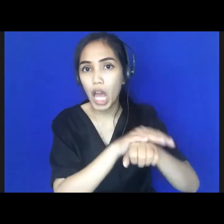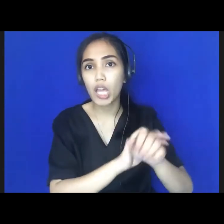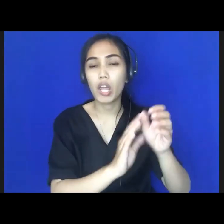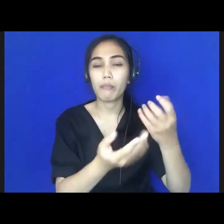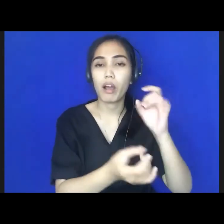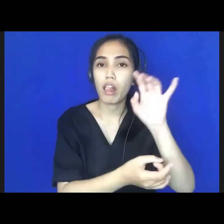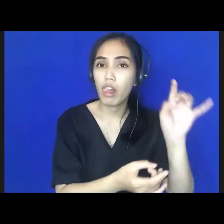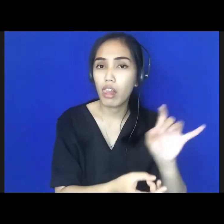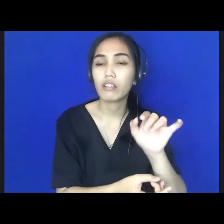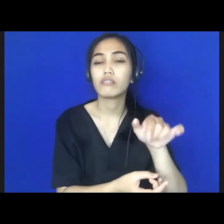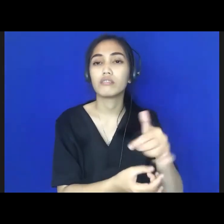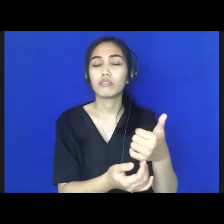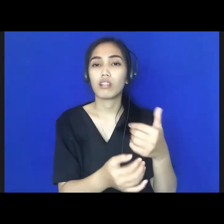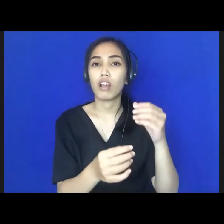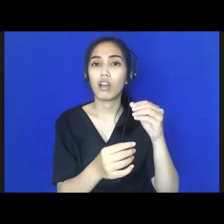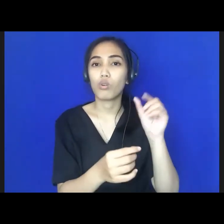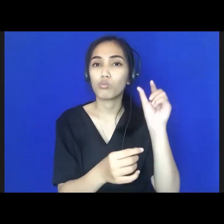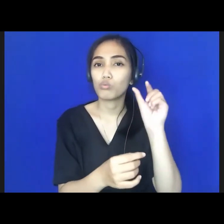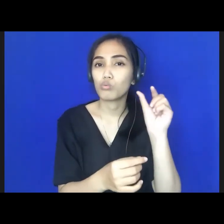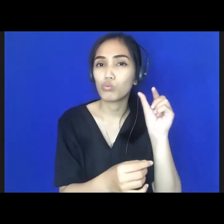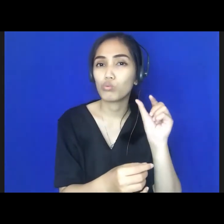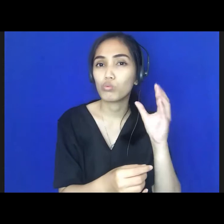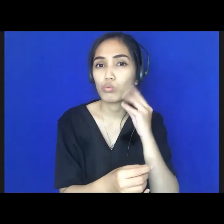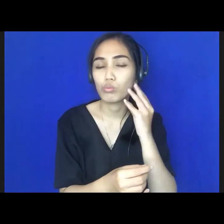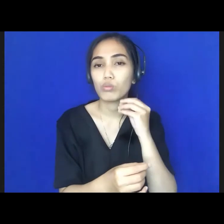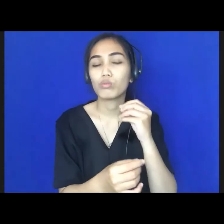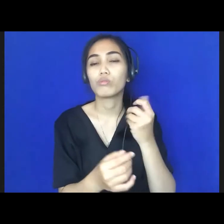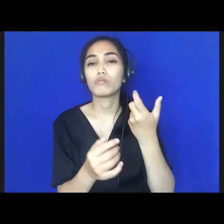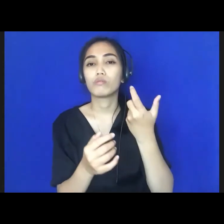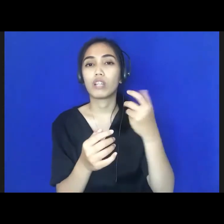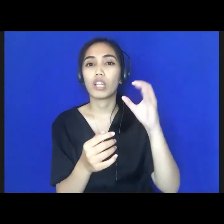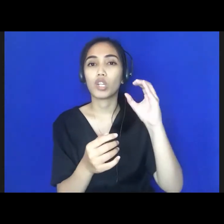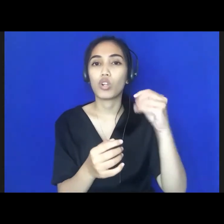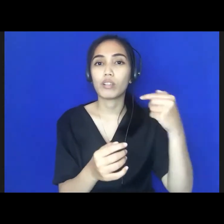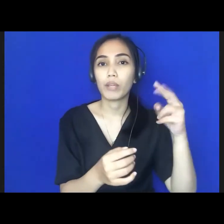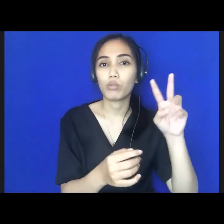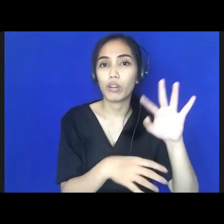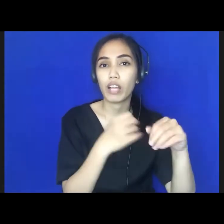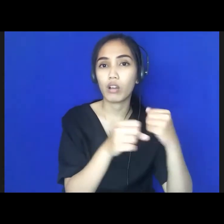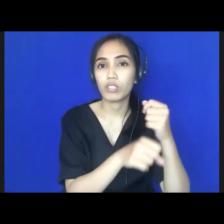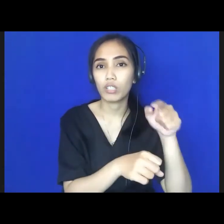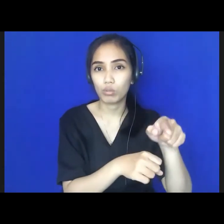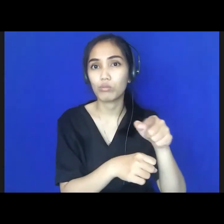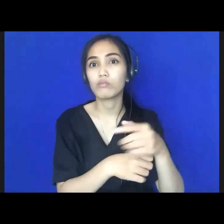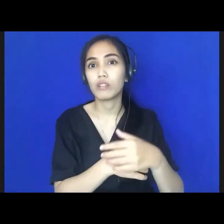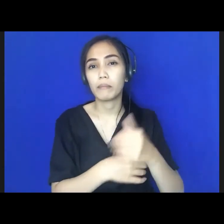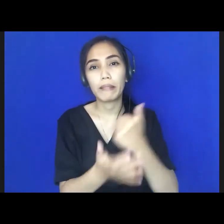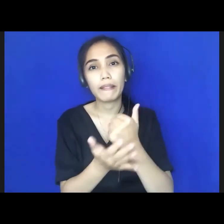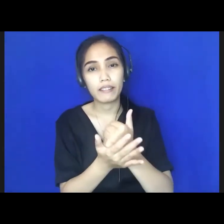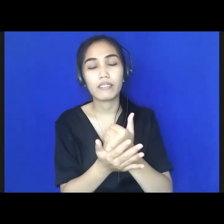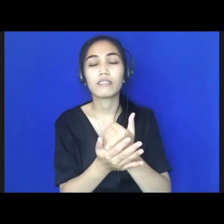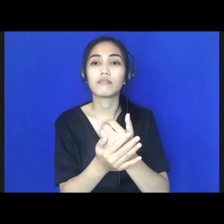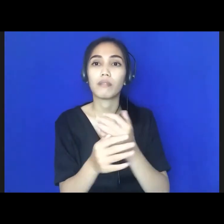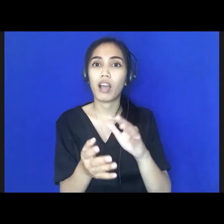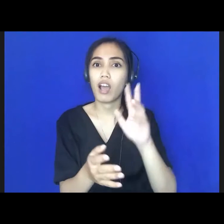disampaikan bahwa usia 1000 HPK itu adalah dari 0 sampai 2 tahun itu adalah masa-masa yang sangat penting, maka